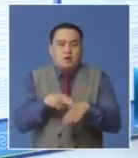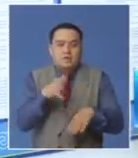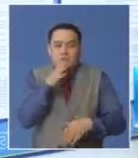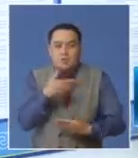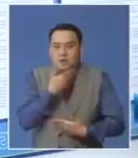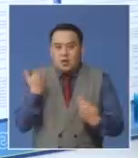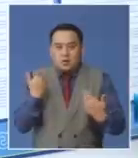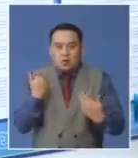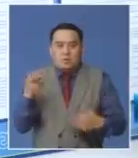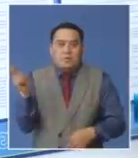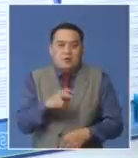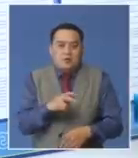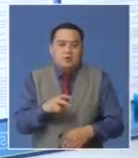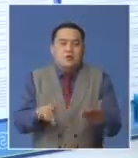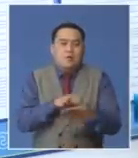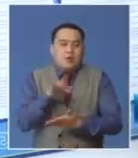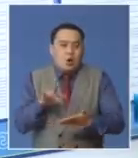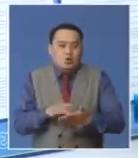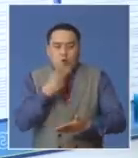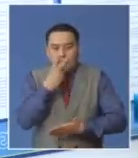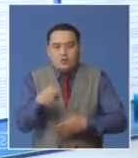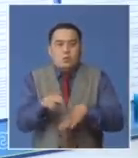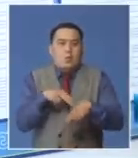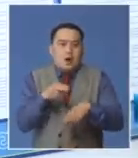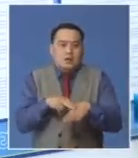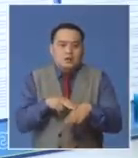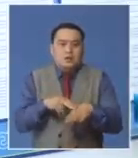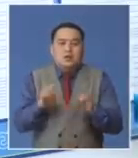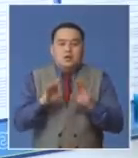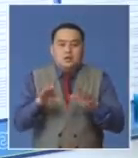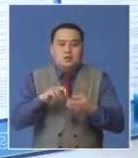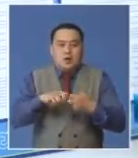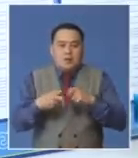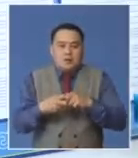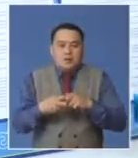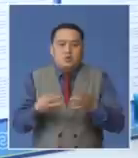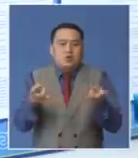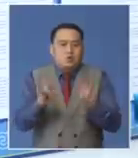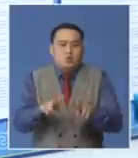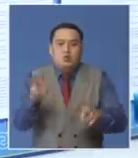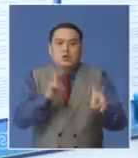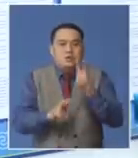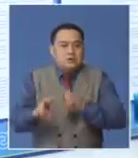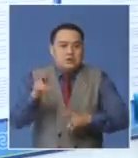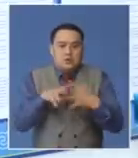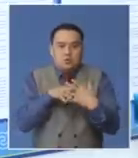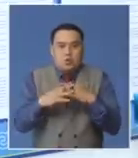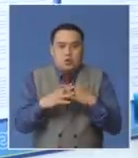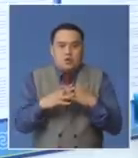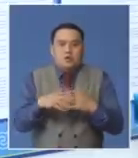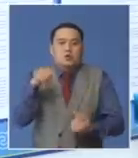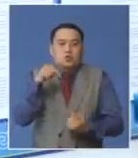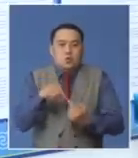было поскольку он приезжал к нам из города чтобы увидеть полицейского и поделиться проблемами теперь не нужно искать его по всем этим селам вот есть